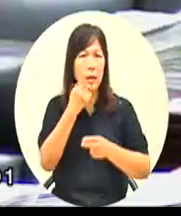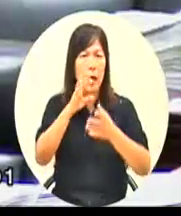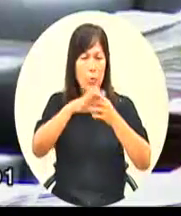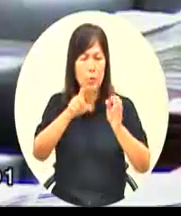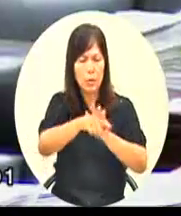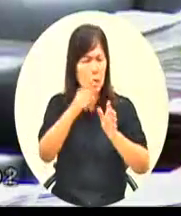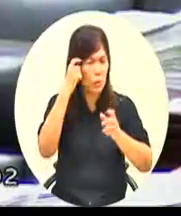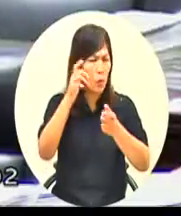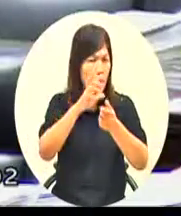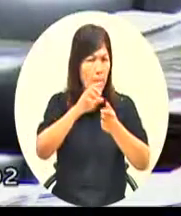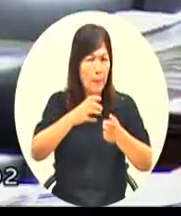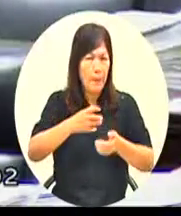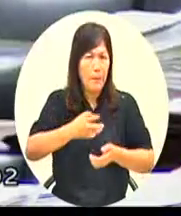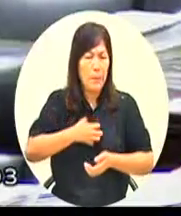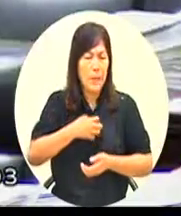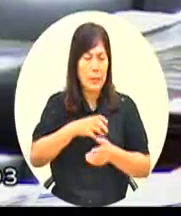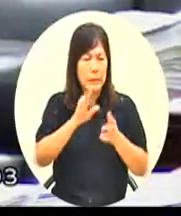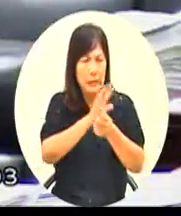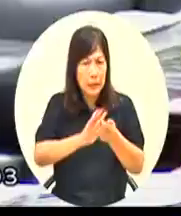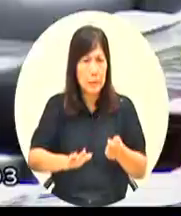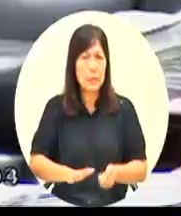怕。